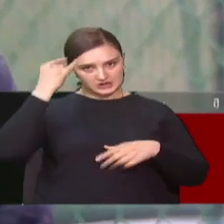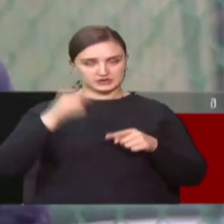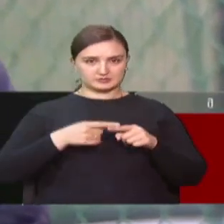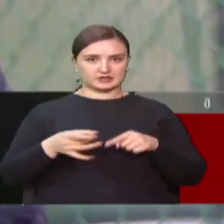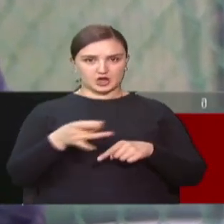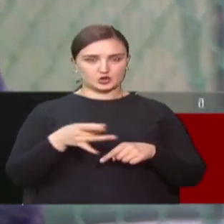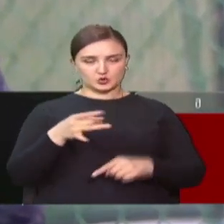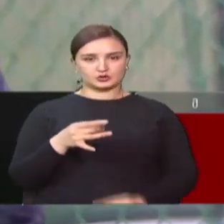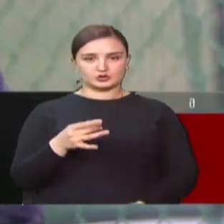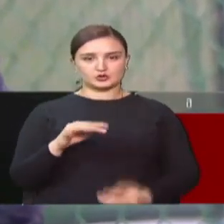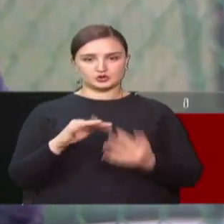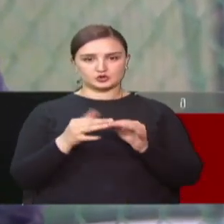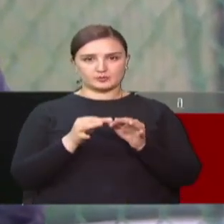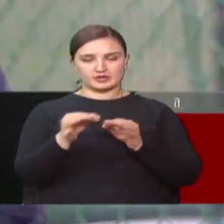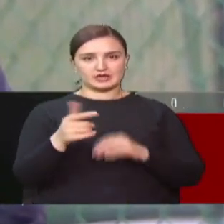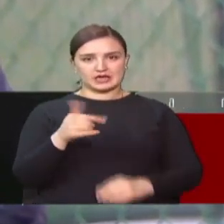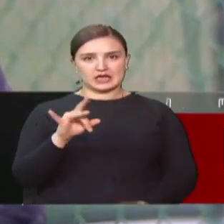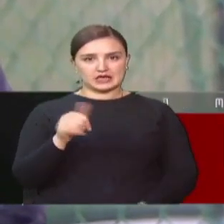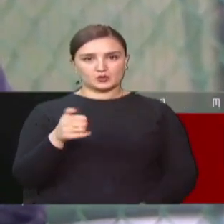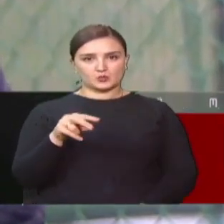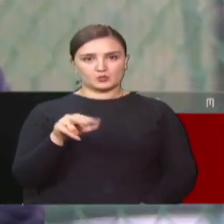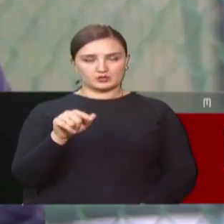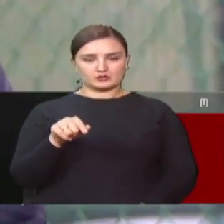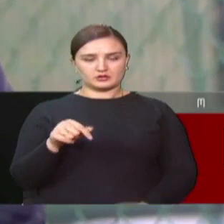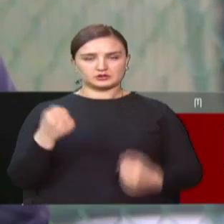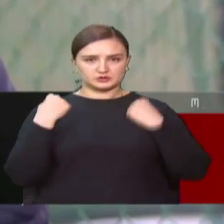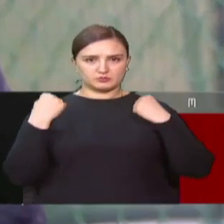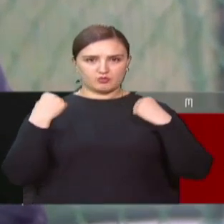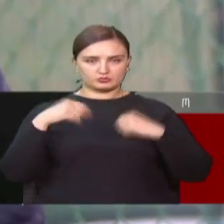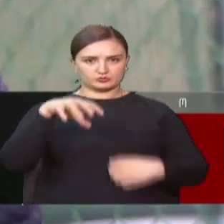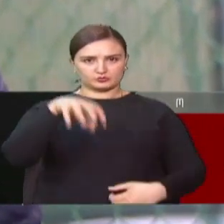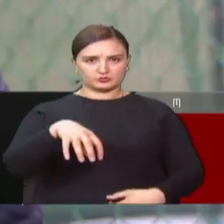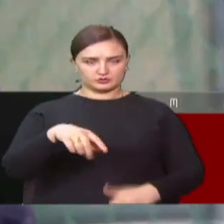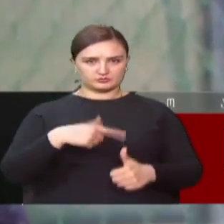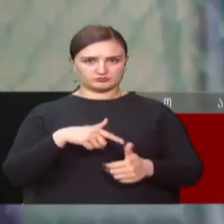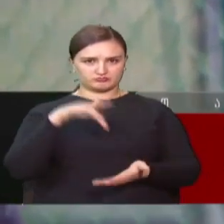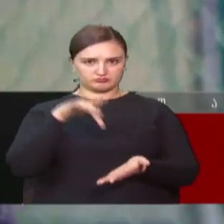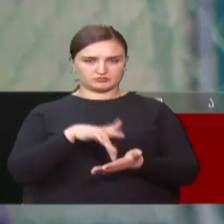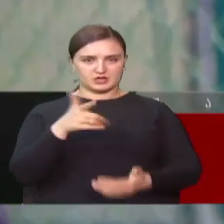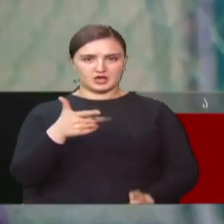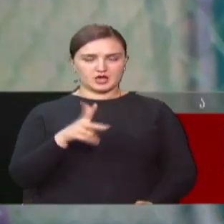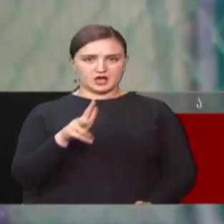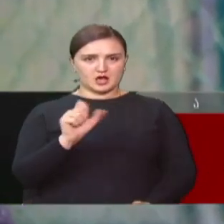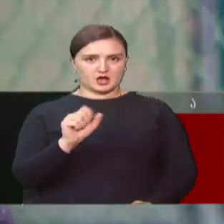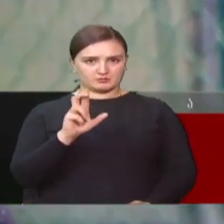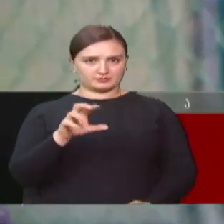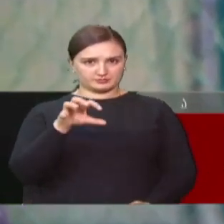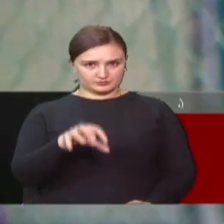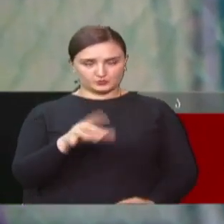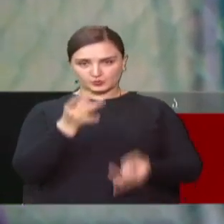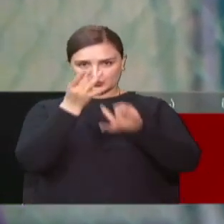გარიყულაში. Ეს არის დიდი სპორტული კომპლექსი, დიდი სპორტული ჰაბი, სადაც კულტურის